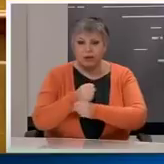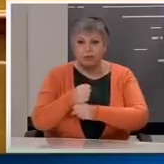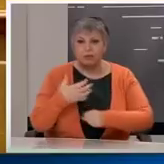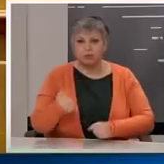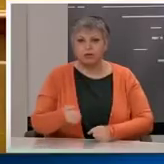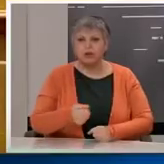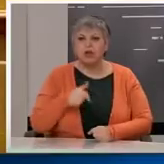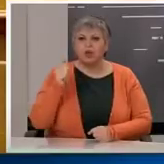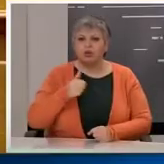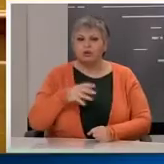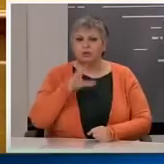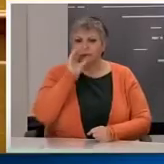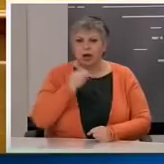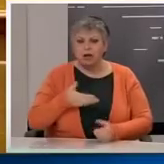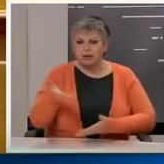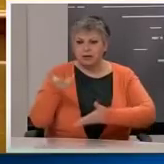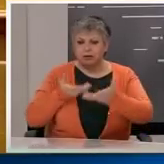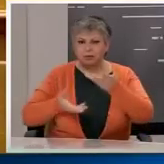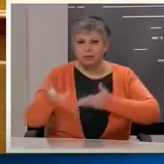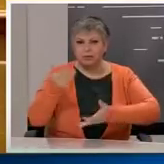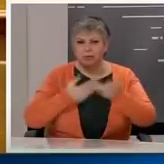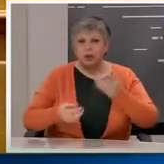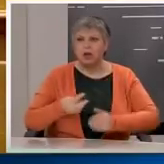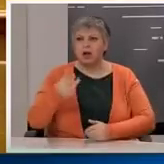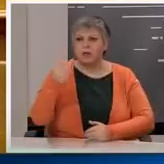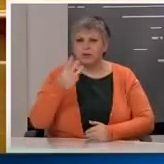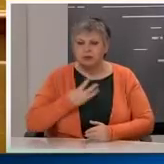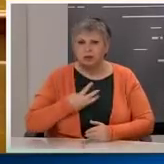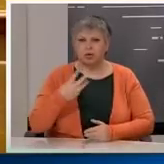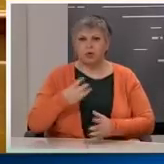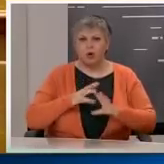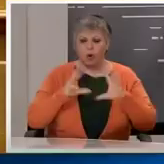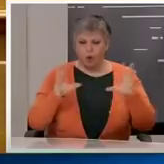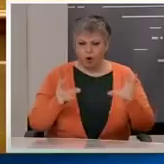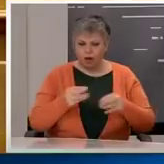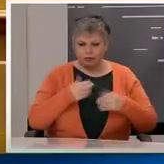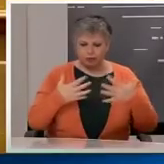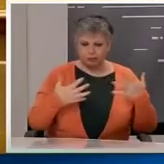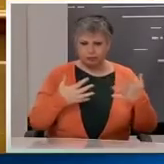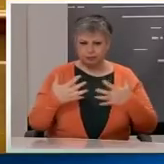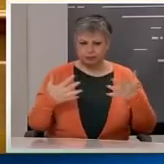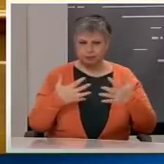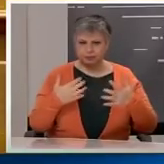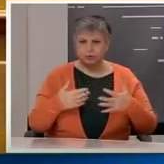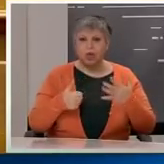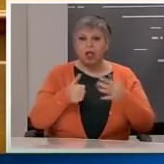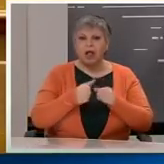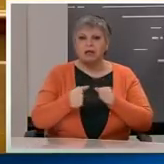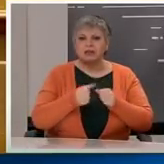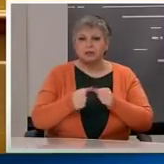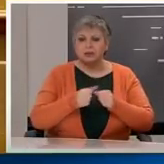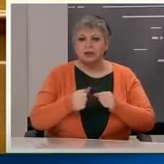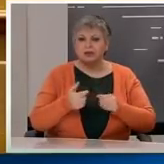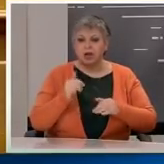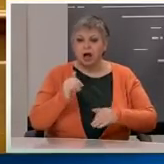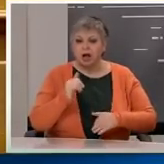ήταν αντικειμενικά αδύνατο να υπάρξει έκδοση δελτίου τιμών στο πρώτο εξάμηνο. Μόλις ολοκληρώθηκε η συμφωνία,